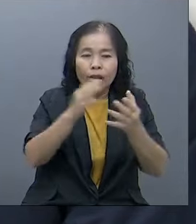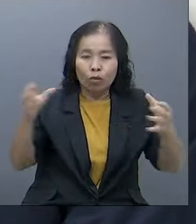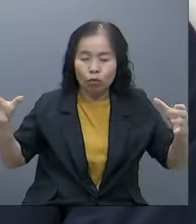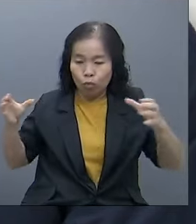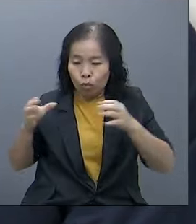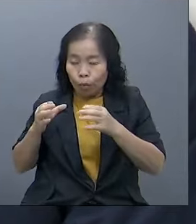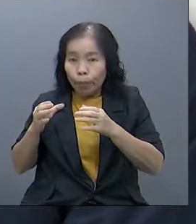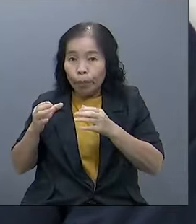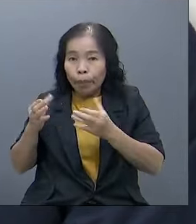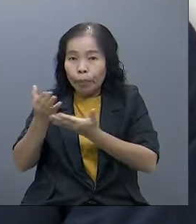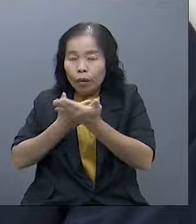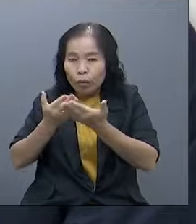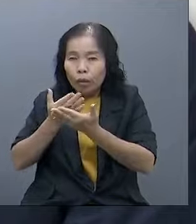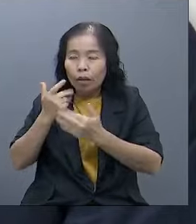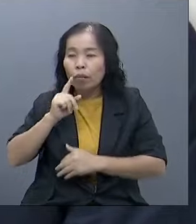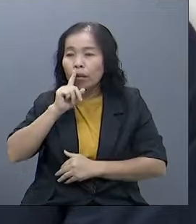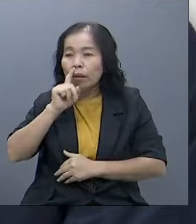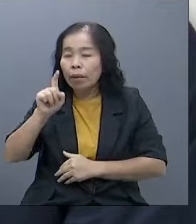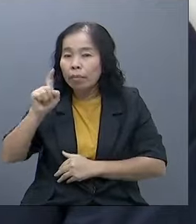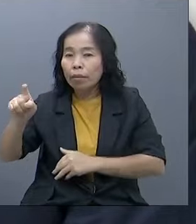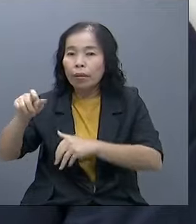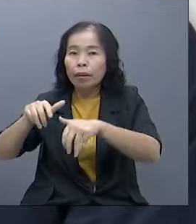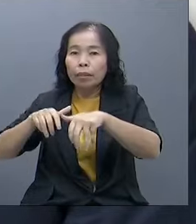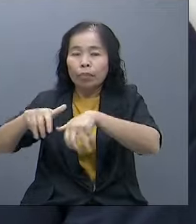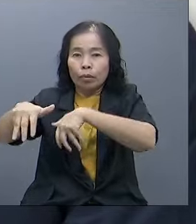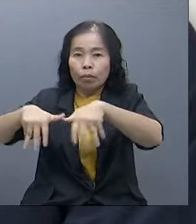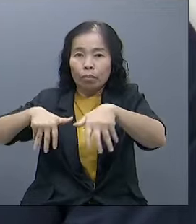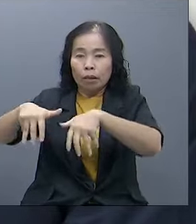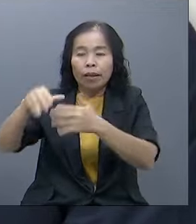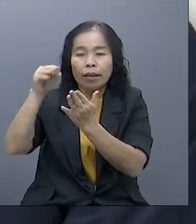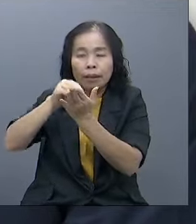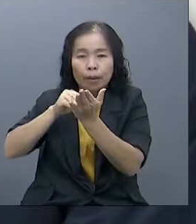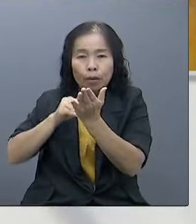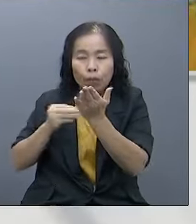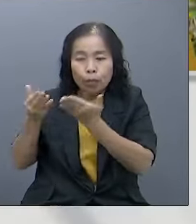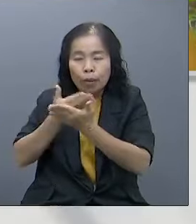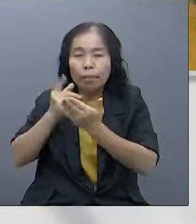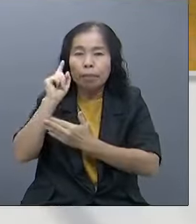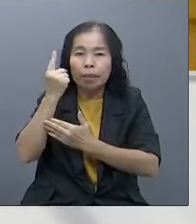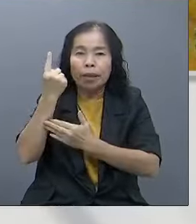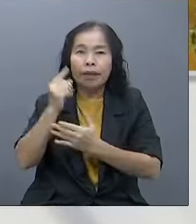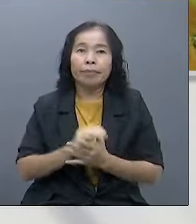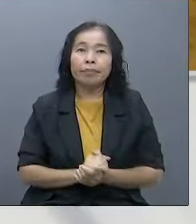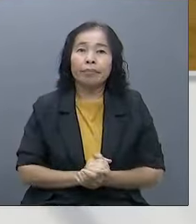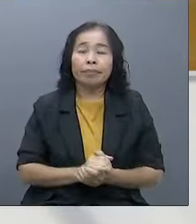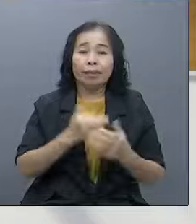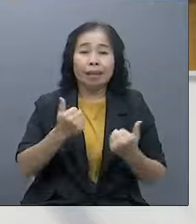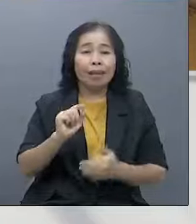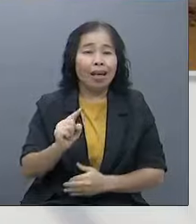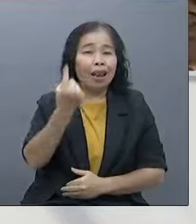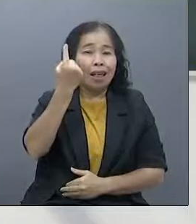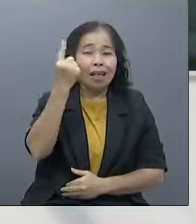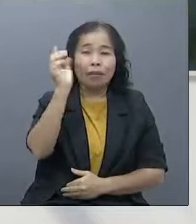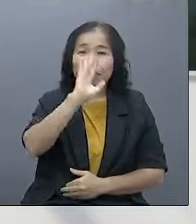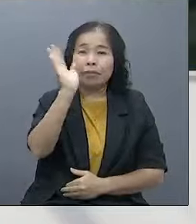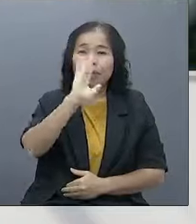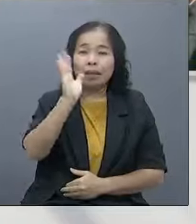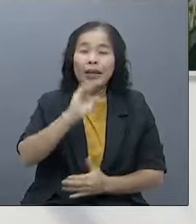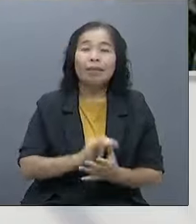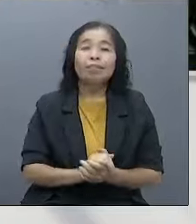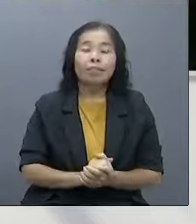านเนี่ยเขาไม่รู้ว่าจะต้องลงมาฟัง นี่ไม่ใช่ครั้งแรกที่มีเหตุการณ์ในลักษณะนี้เกิดขึ้น